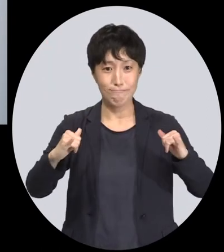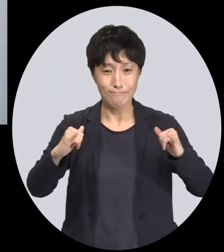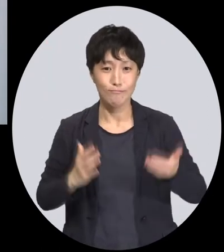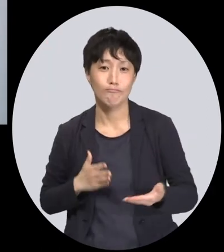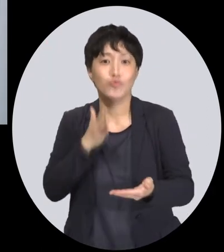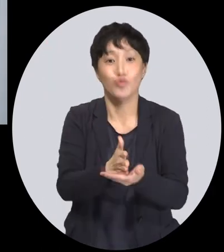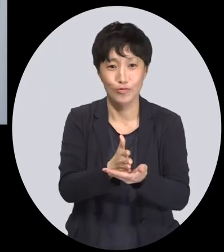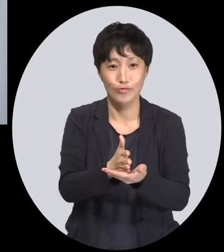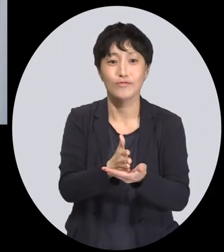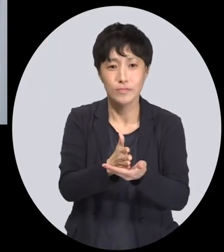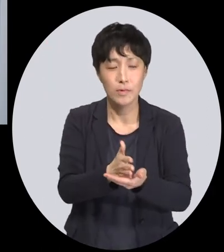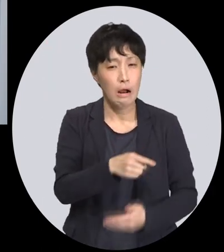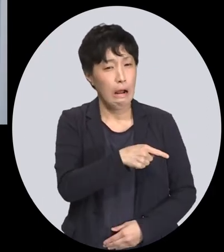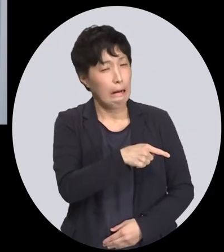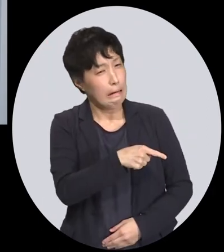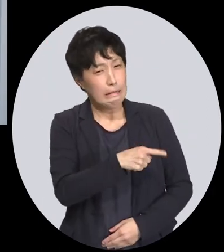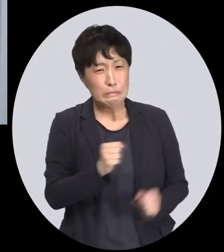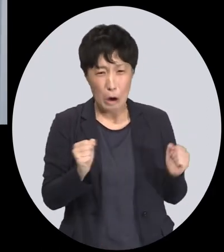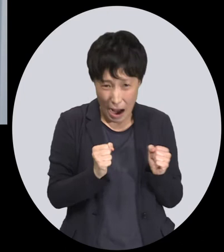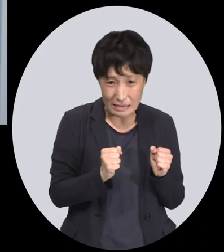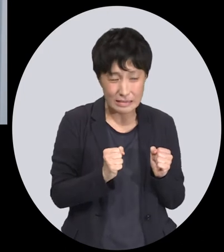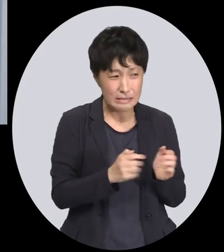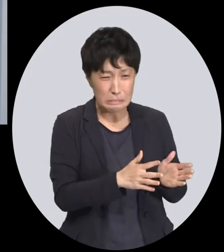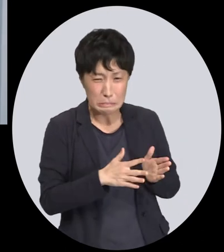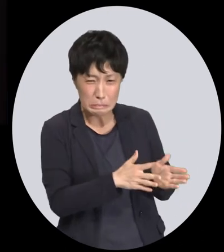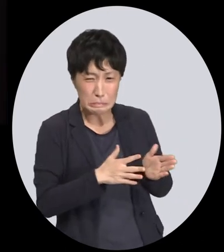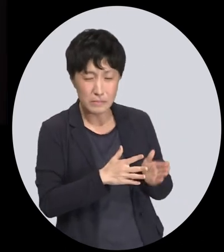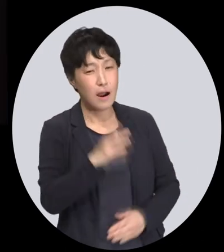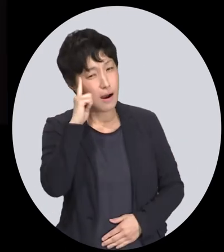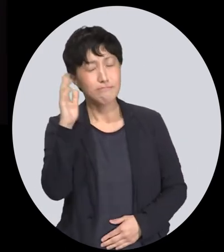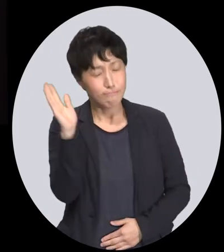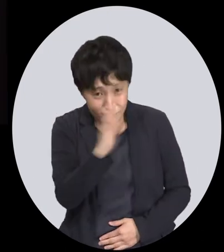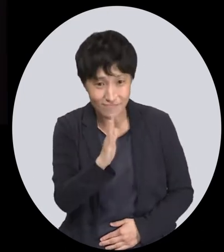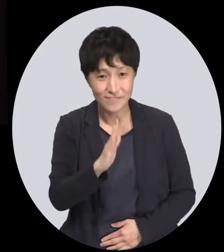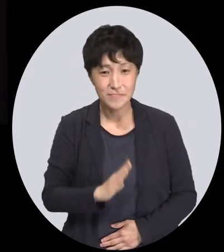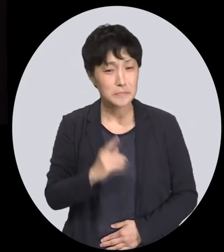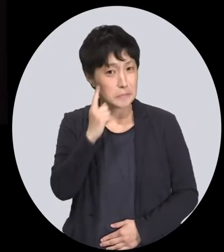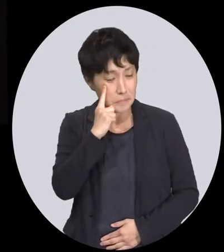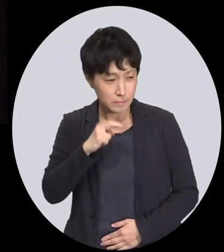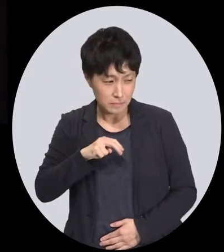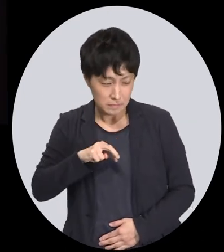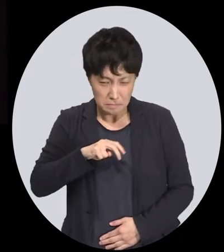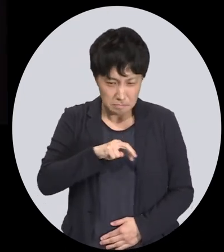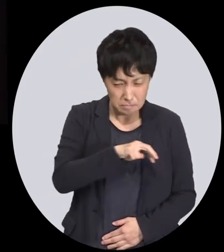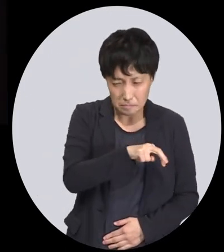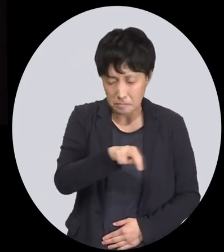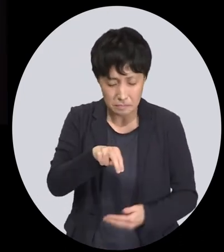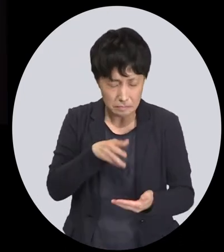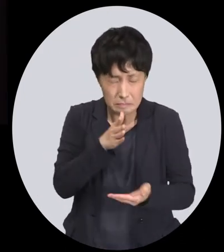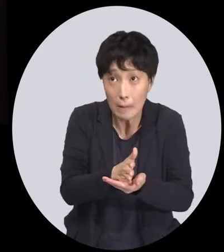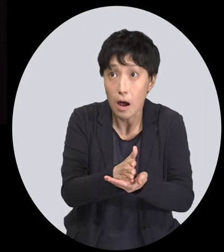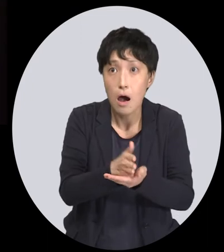怖いなちょっと地下近づかないでおこうかなと思わずにあの入っていってください一つを別の世界が展開するのでついてきて